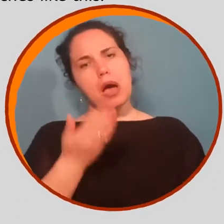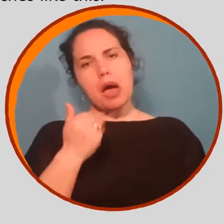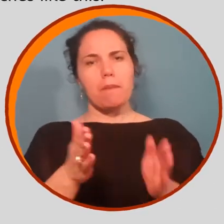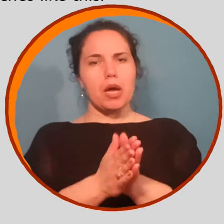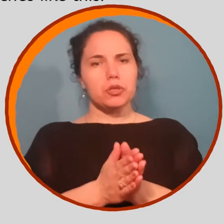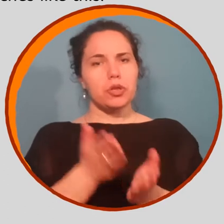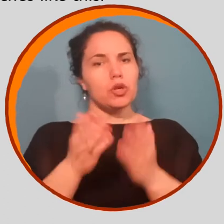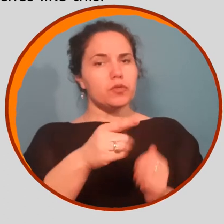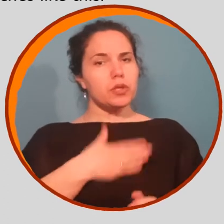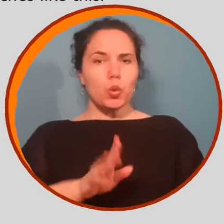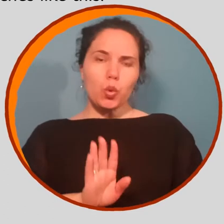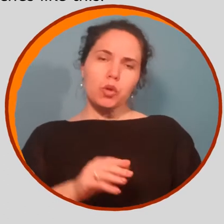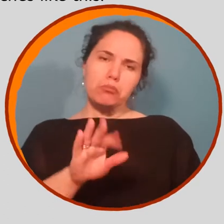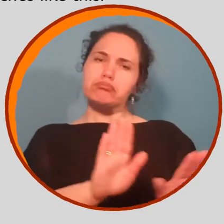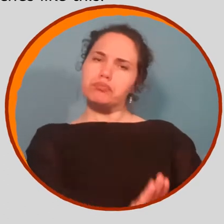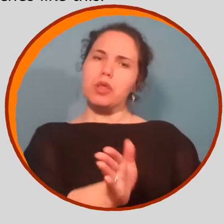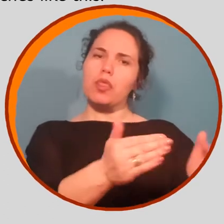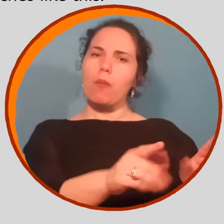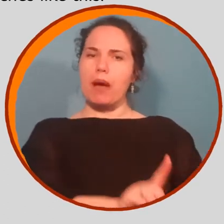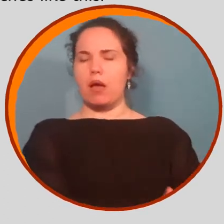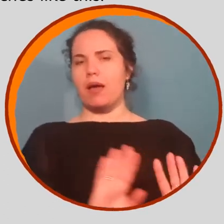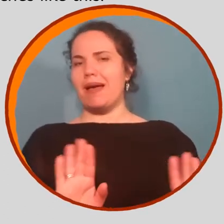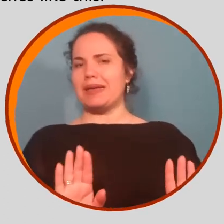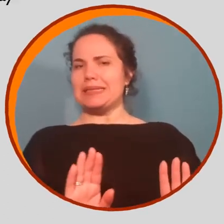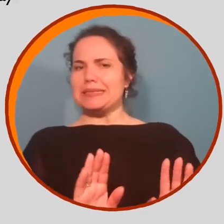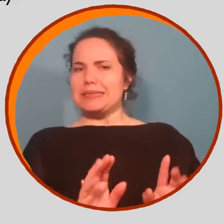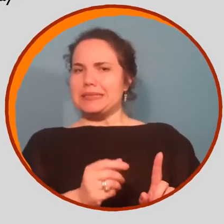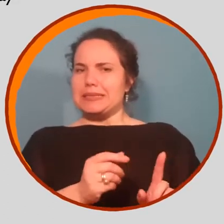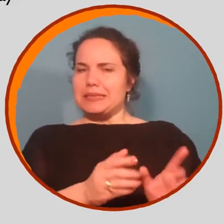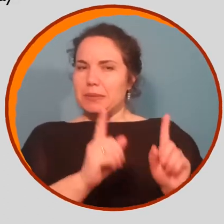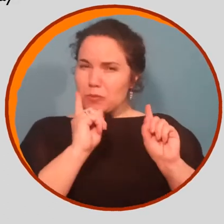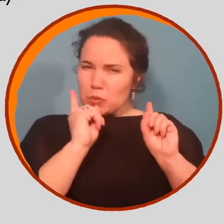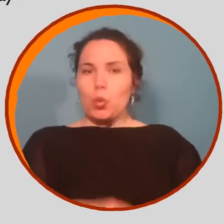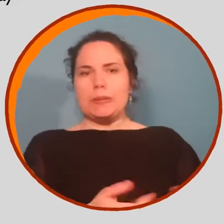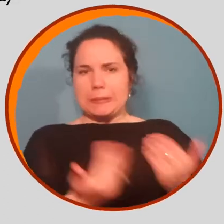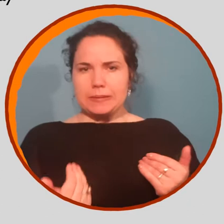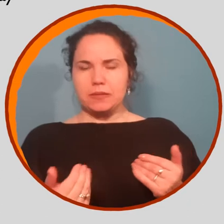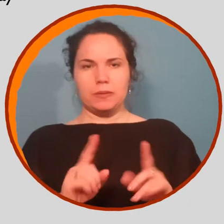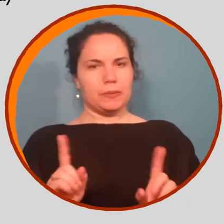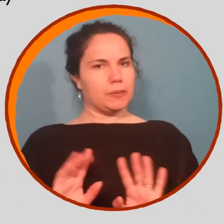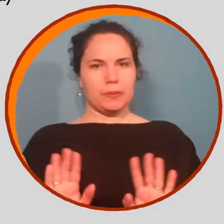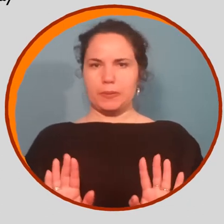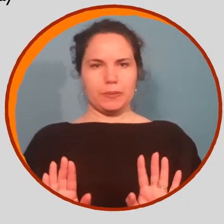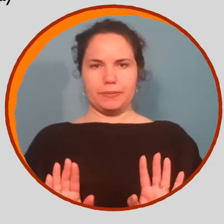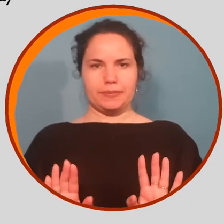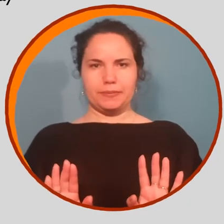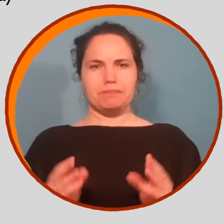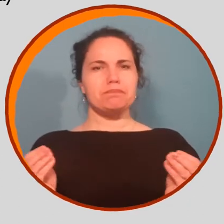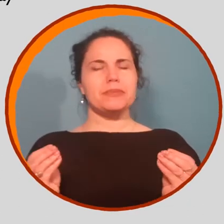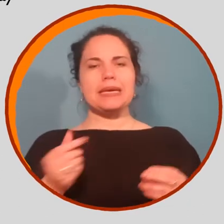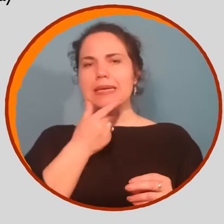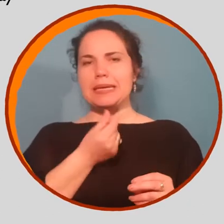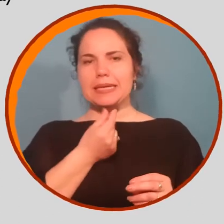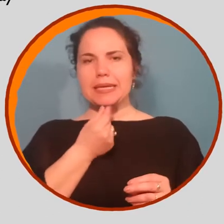adoleshenti të vi dhe të haj, nëse prindi i sillet në këtë formë. Kjo është një periudhë në cilën do mbahen mend